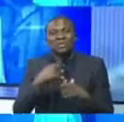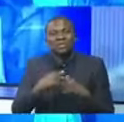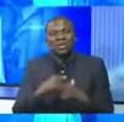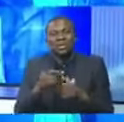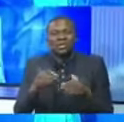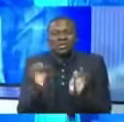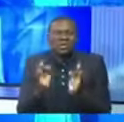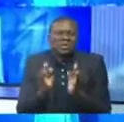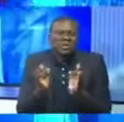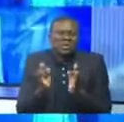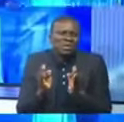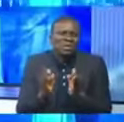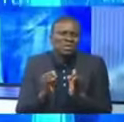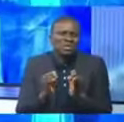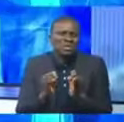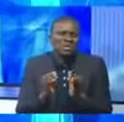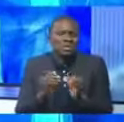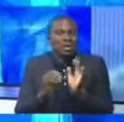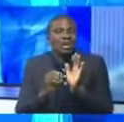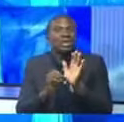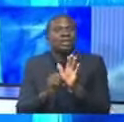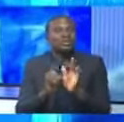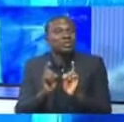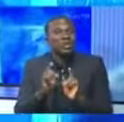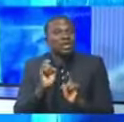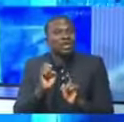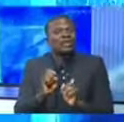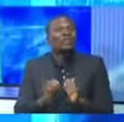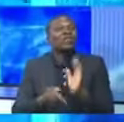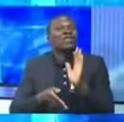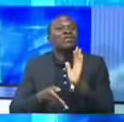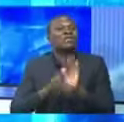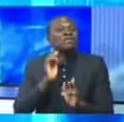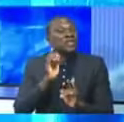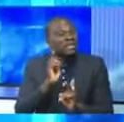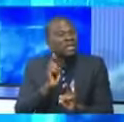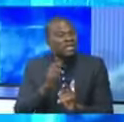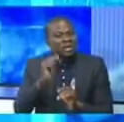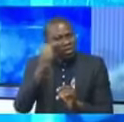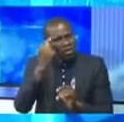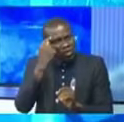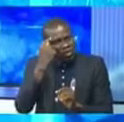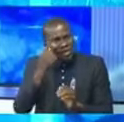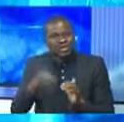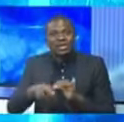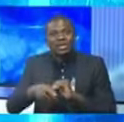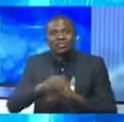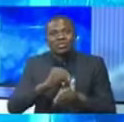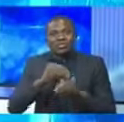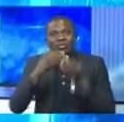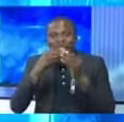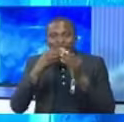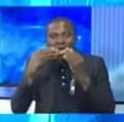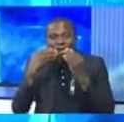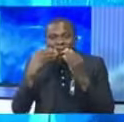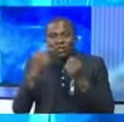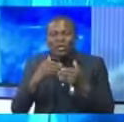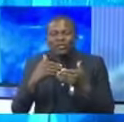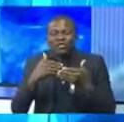fièvre, après avoir été exposé, il faudrait que systématiquement qu'on pense à se couvrir la bouche avant